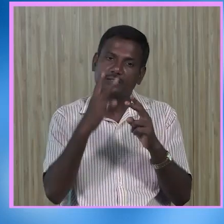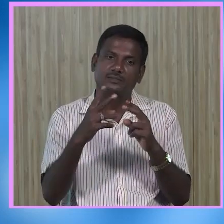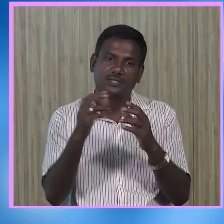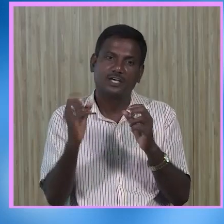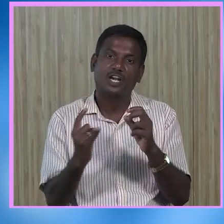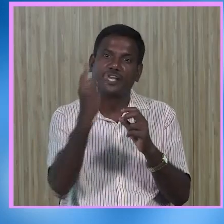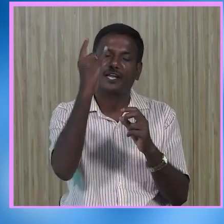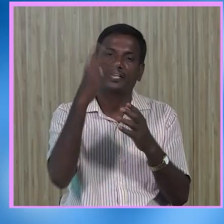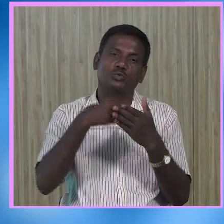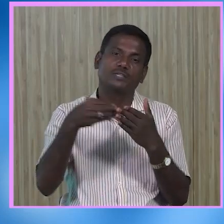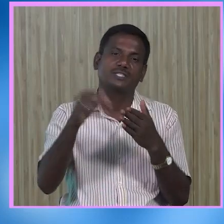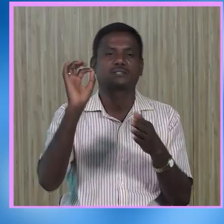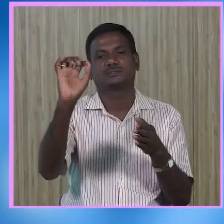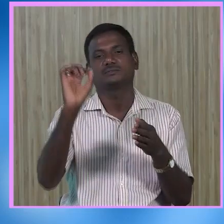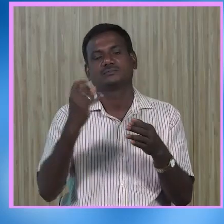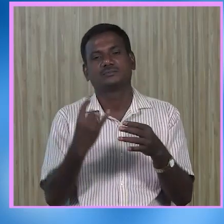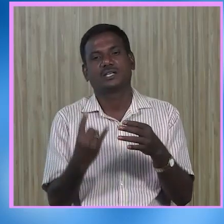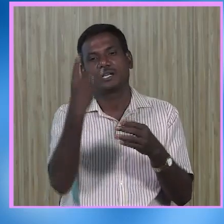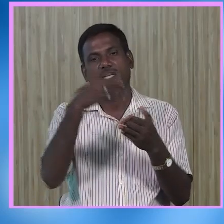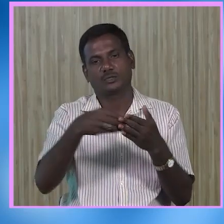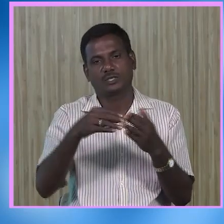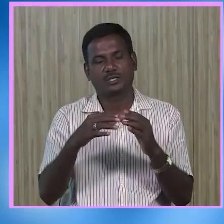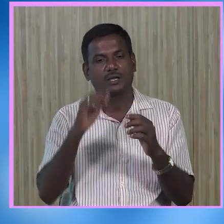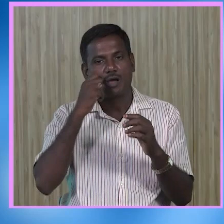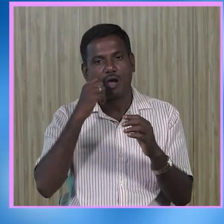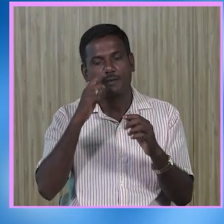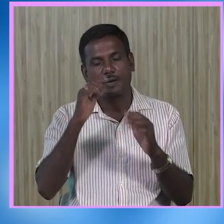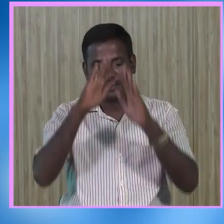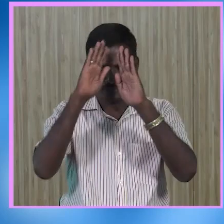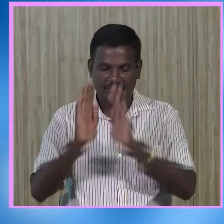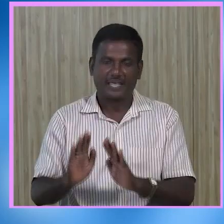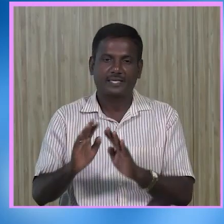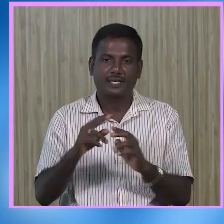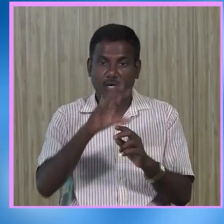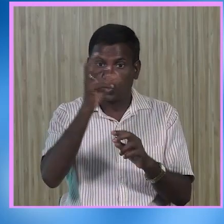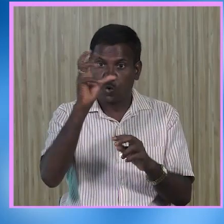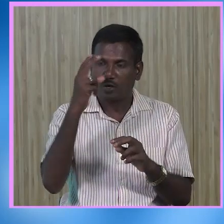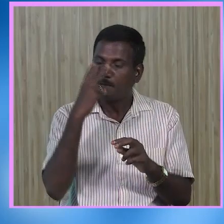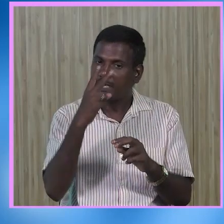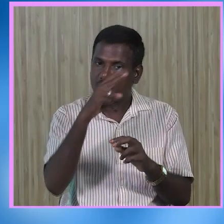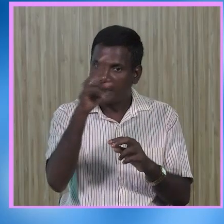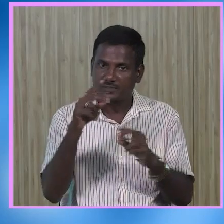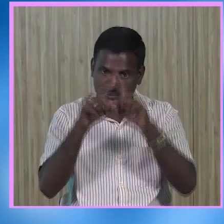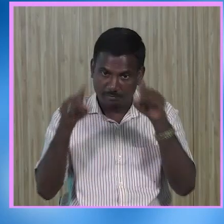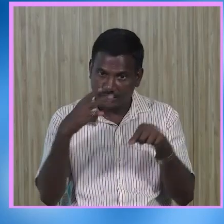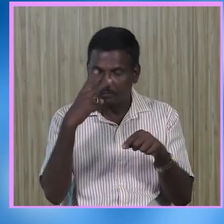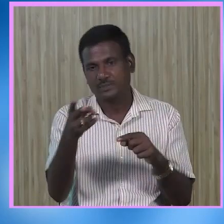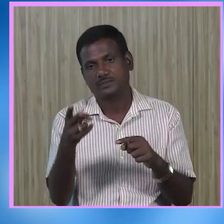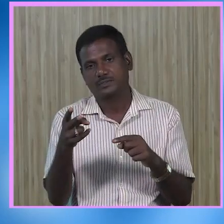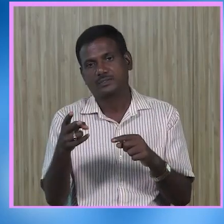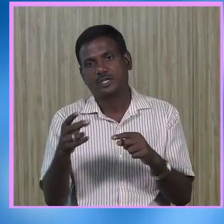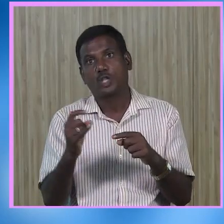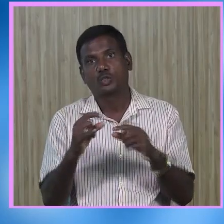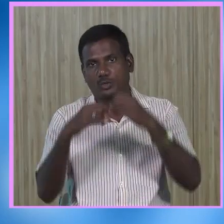ராக்கெட்டுகள் பயன்படுகின்றன. விண்கலம்னா அதிலேயே மனிதர்கள் தங்கி கோள்களை பற்றி ஆய்வு செய்வாங்க. இப்போ இந்த படத்தை பாருங்கள், இது